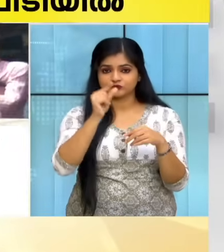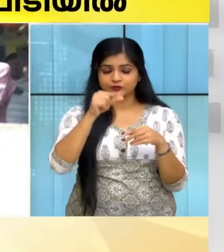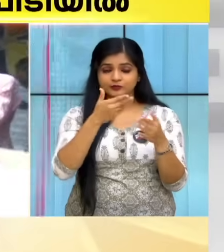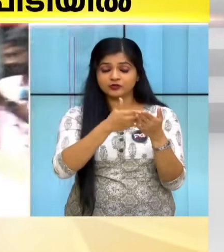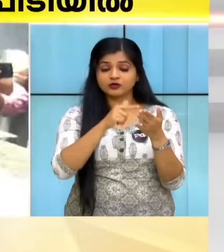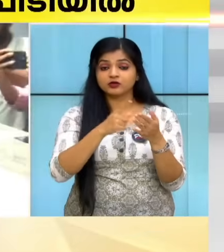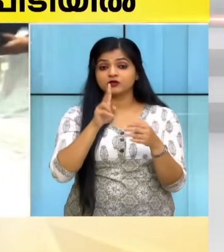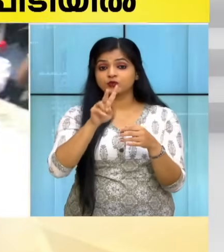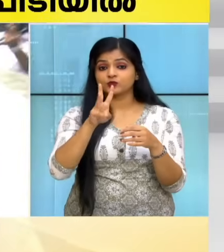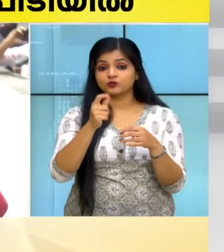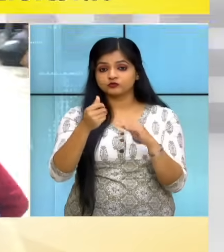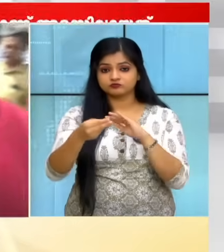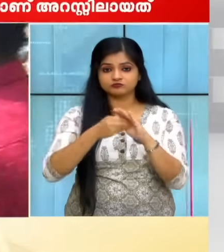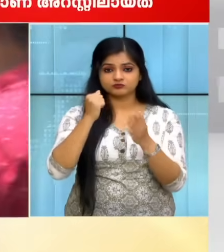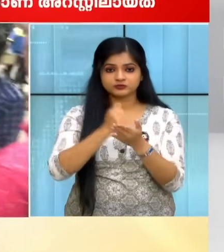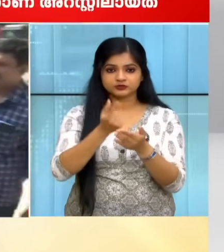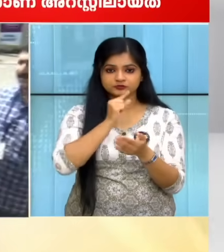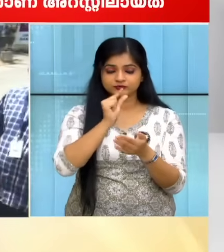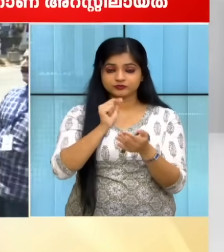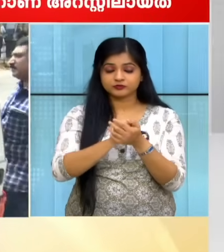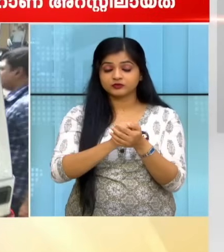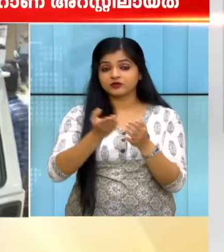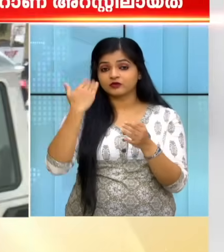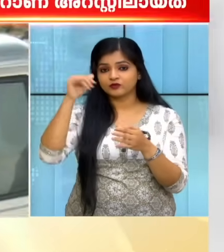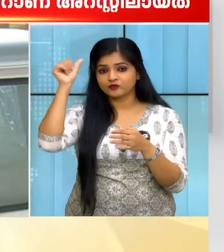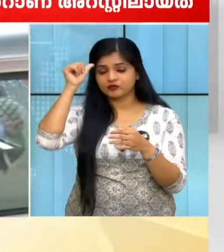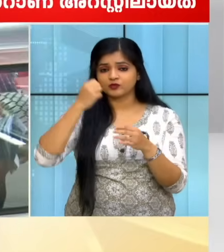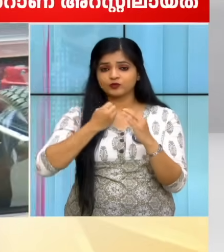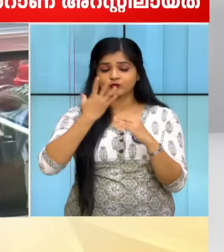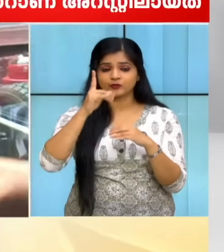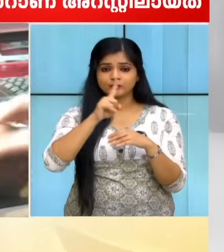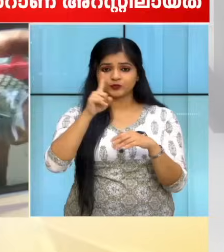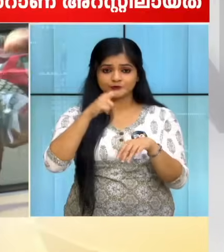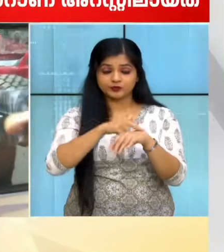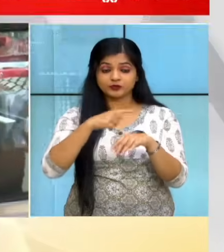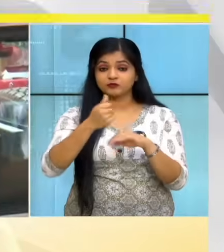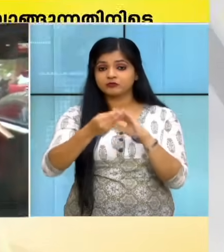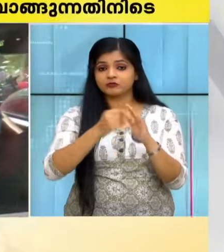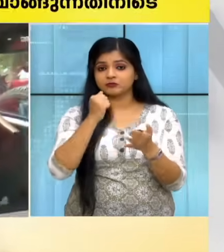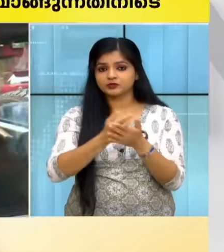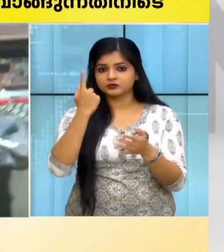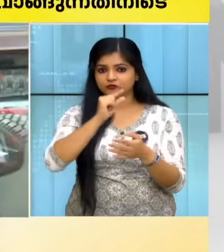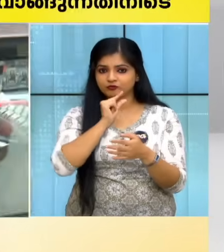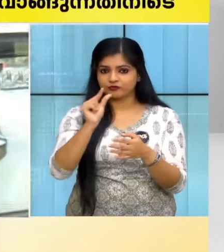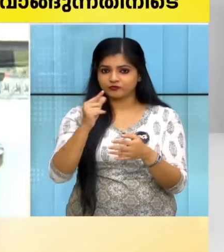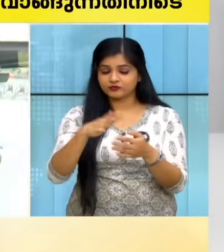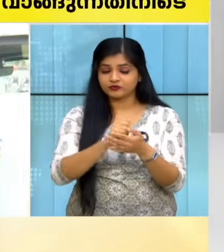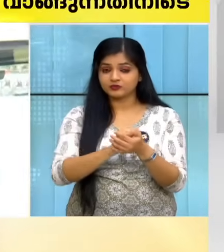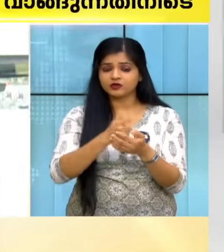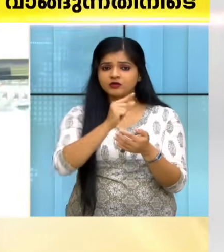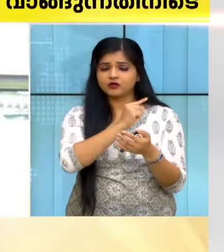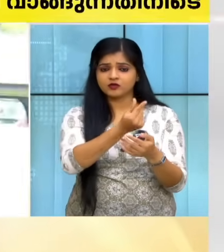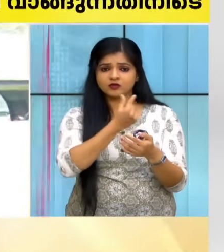വിജിലൻസിനെ സമീപിക്കുകയായിരുന്നു. കഴിഞ്ഞ വെള്ളിയാഴ്ച രാവിലെ 11 മണിക്കാണ് വില്ലേജ് ഓഫീസിൽ ഇത്തരത്തിൽ ഈ കൈക്കൂലി ആവശ്യപ്പെടുന്നത്. പിന്നീട് ഈ വിവരം പരാതിക്കാരൻ